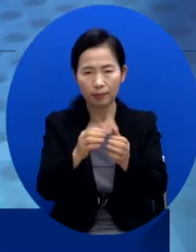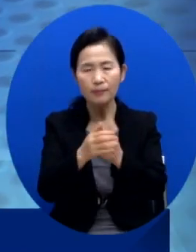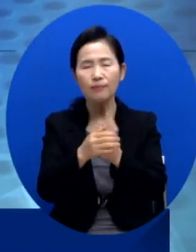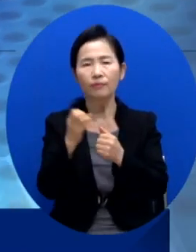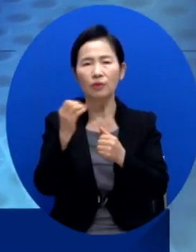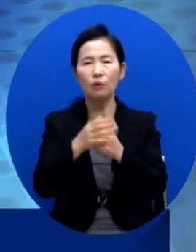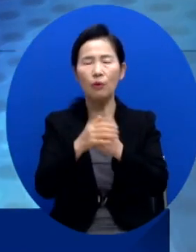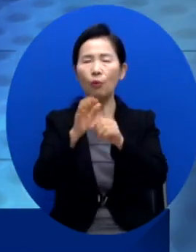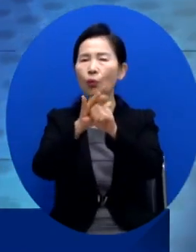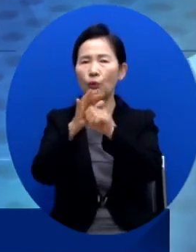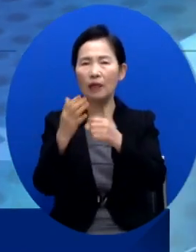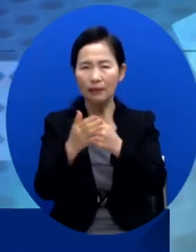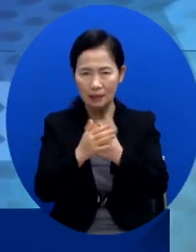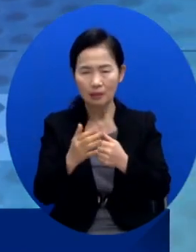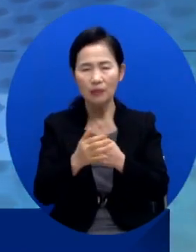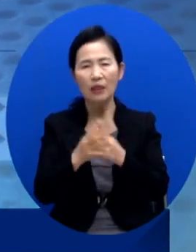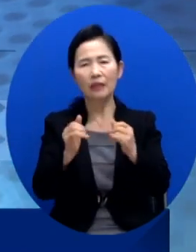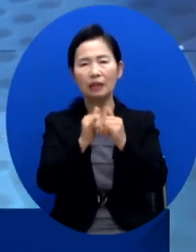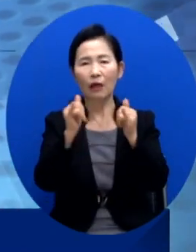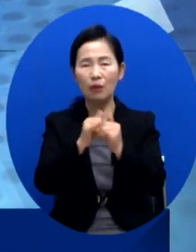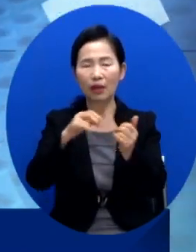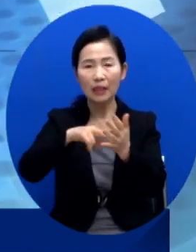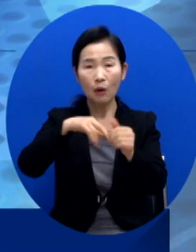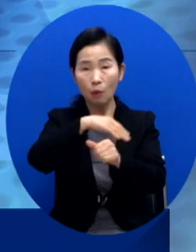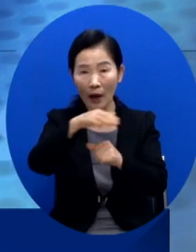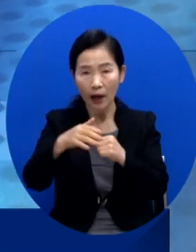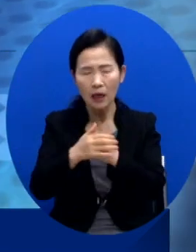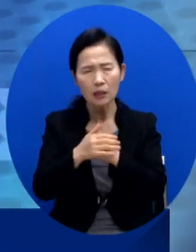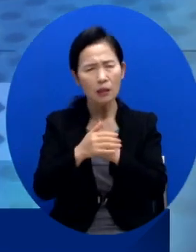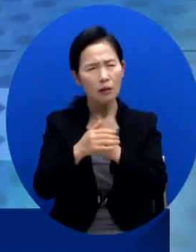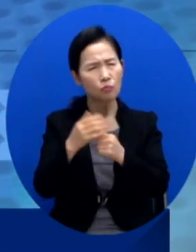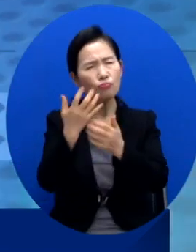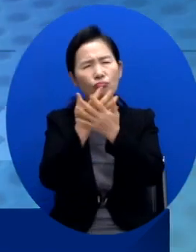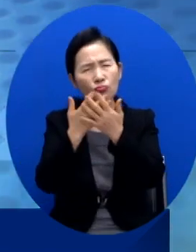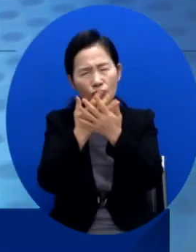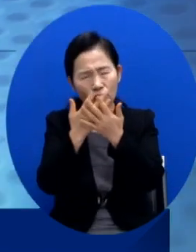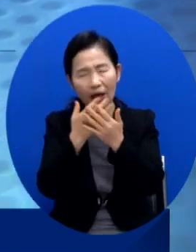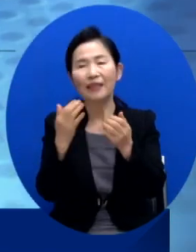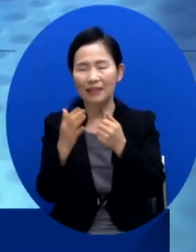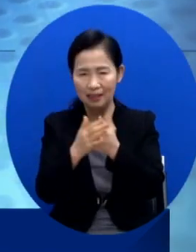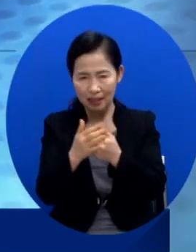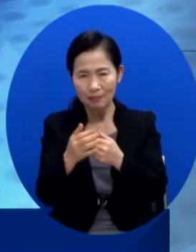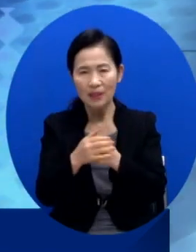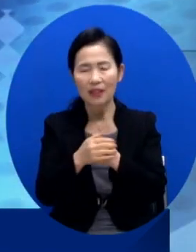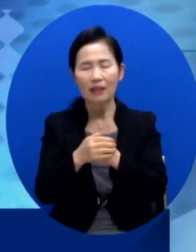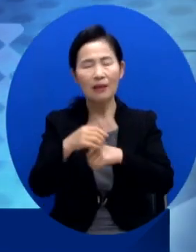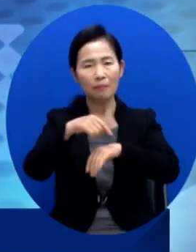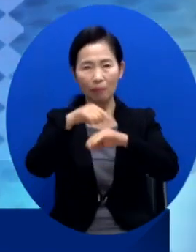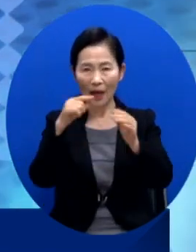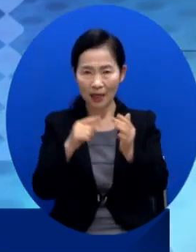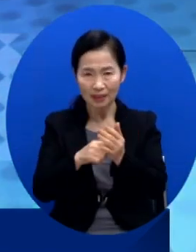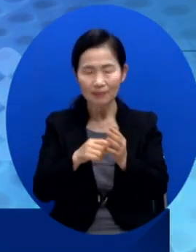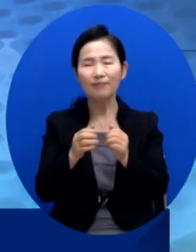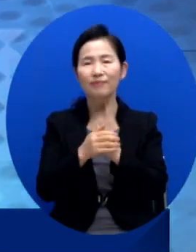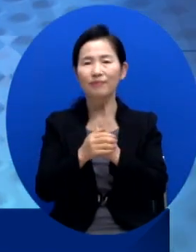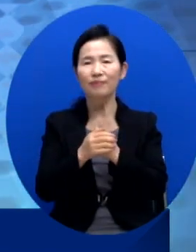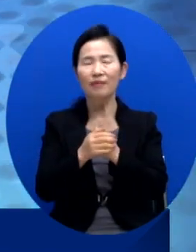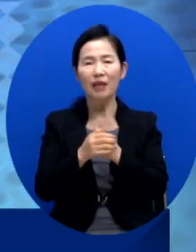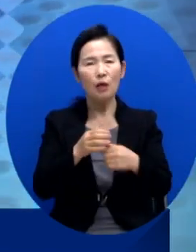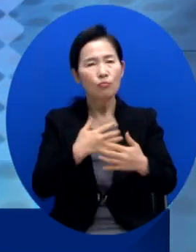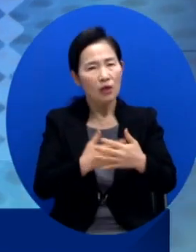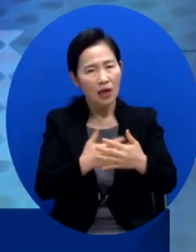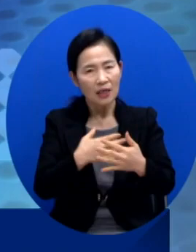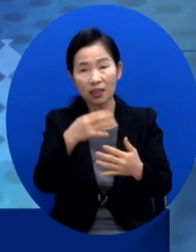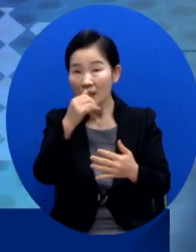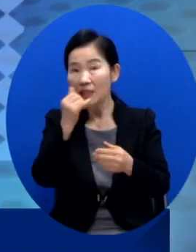코로나로 인해서 현재 사회적 상황이 예측하기 어렵고 매우 불안정합니다. 심리적으로 불안을 크게 경험할 수밖에